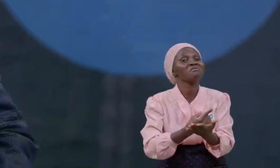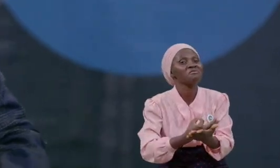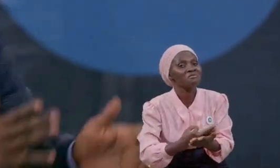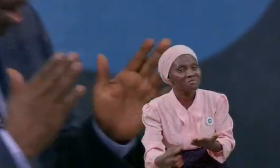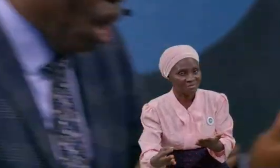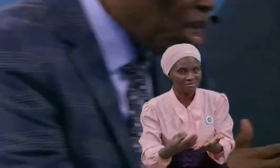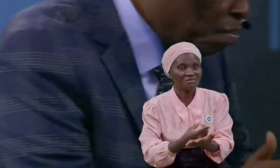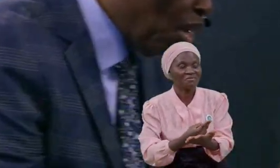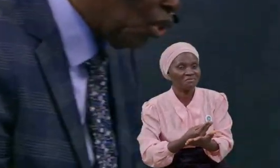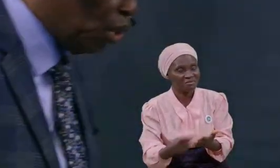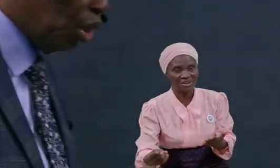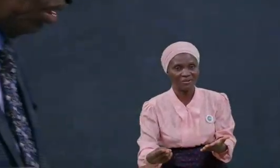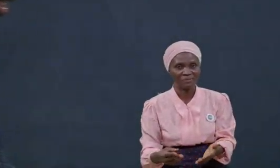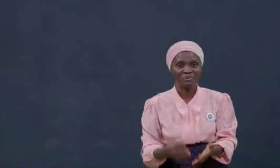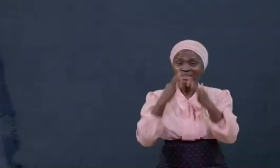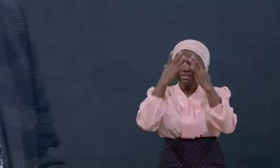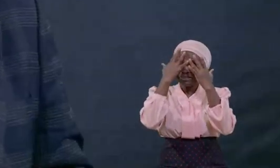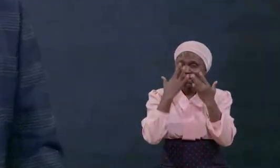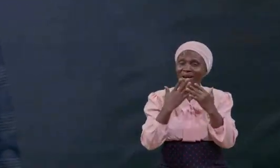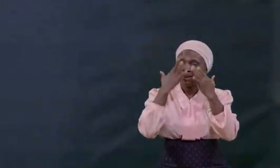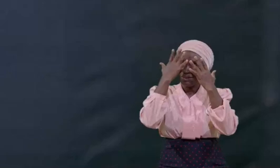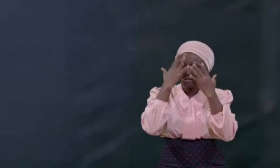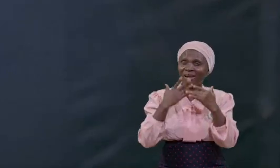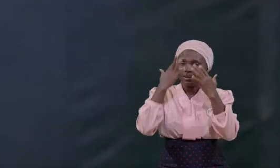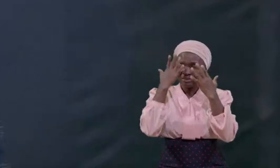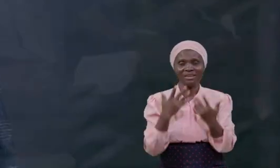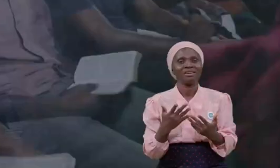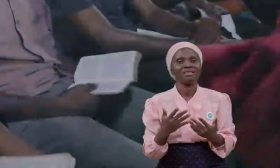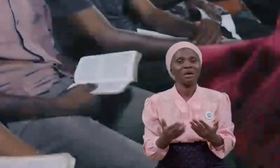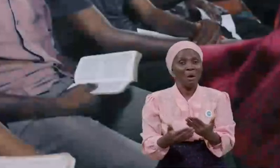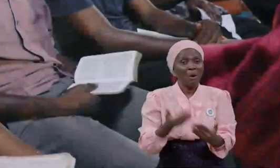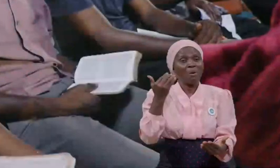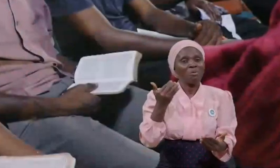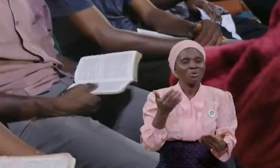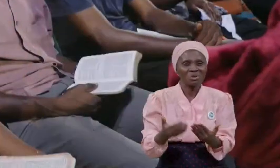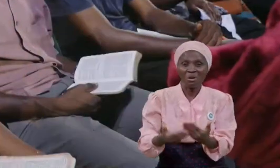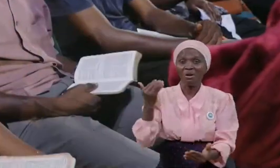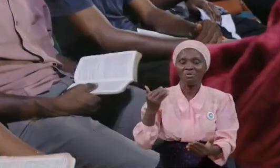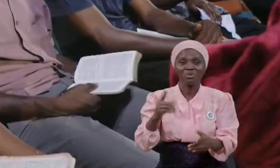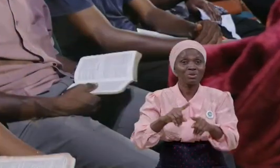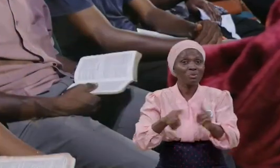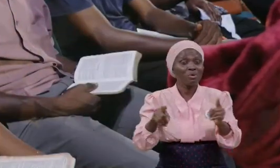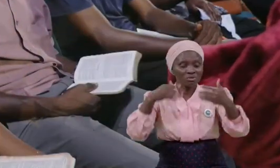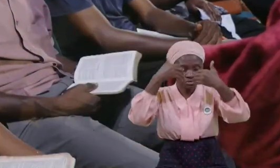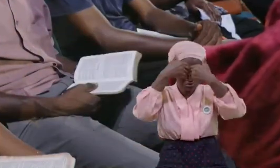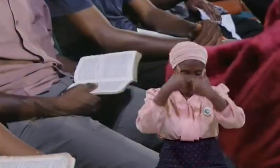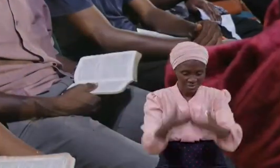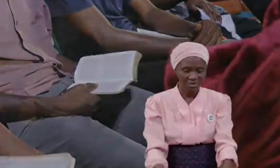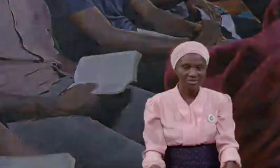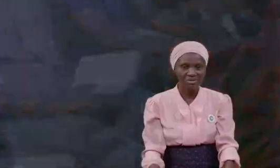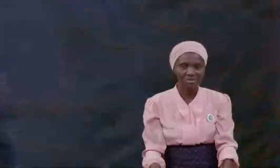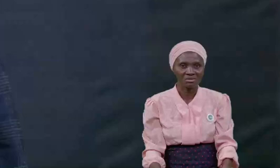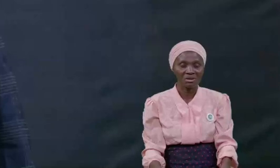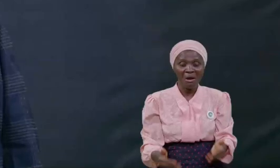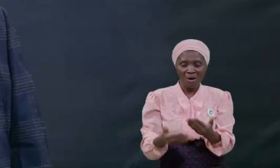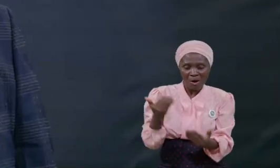pleurs. Presque. Mais perdu. Presque. Mais perdu.